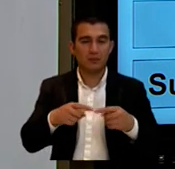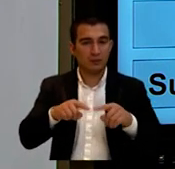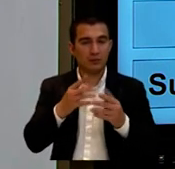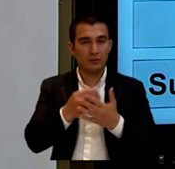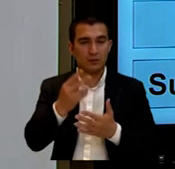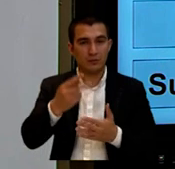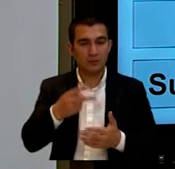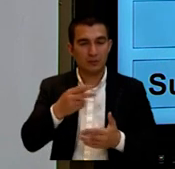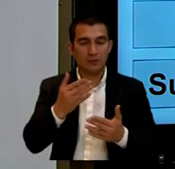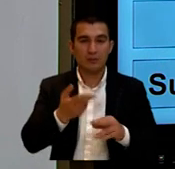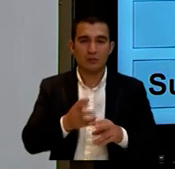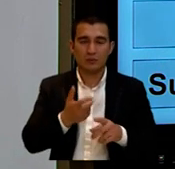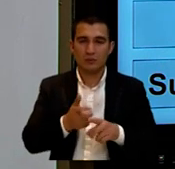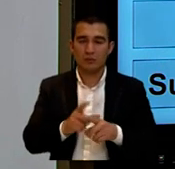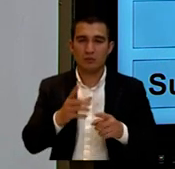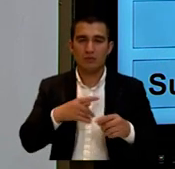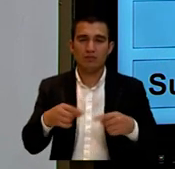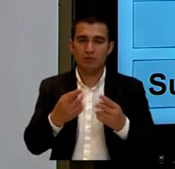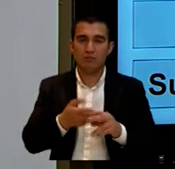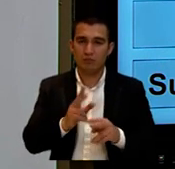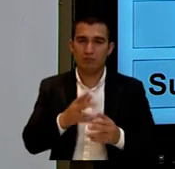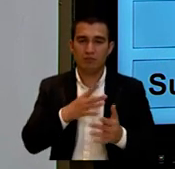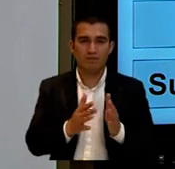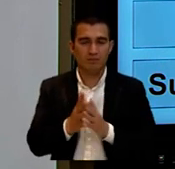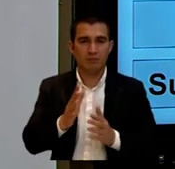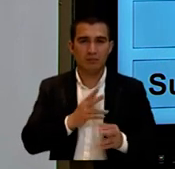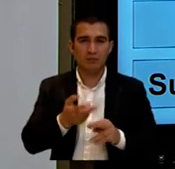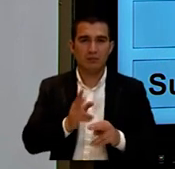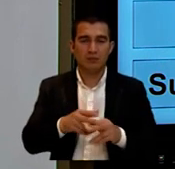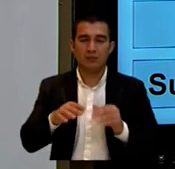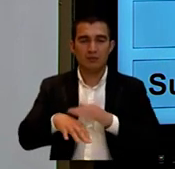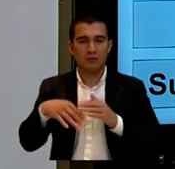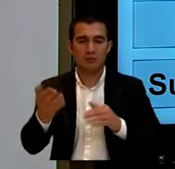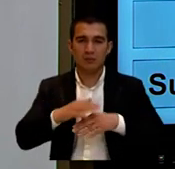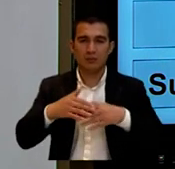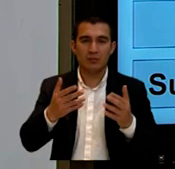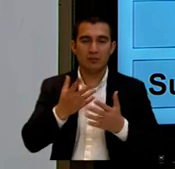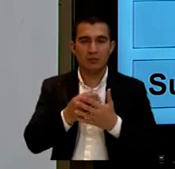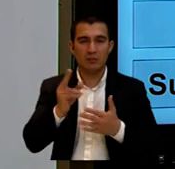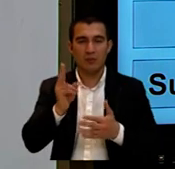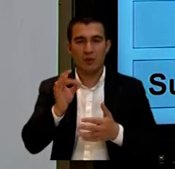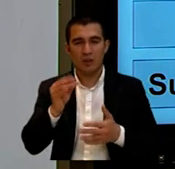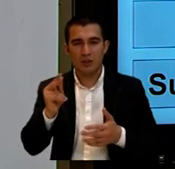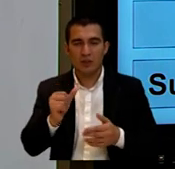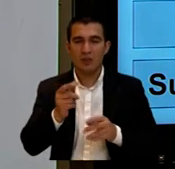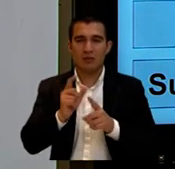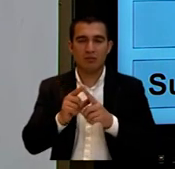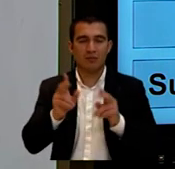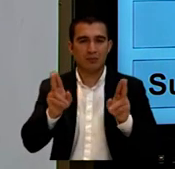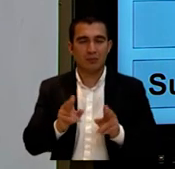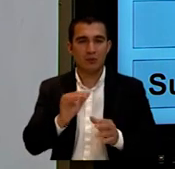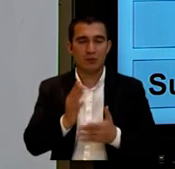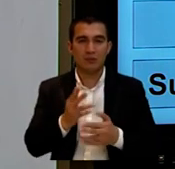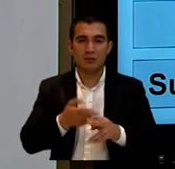mүмекен ү ширек қосылды ұнақты аулаты сұн осы